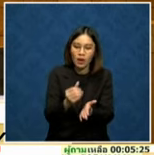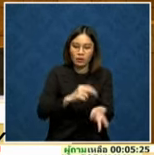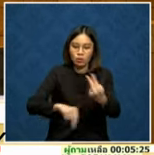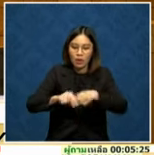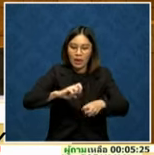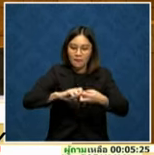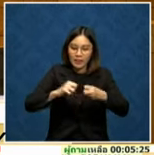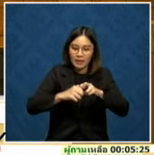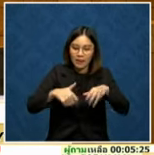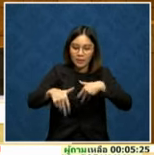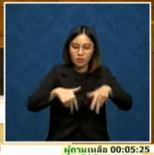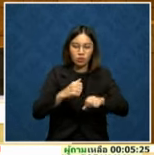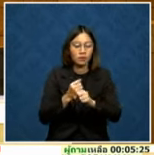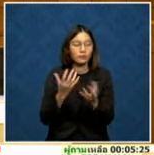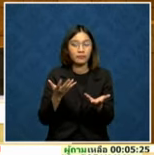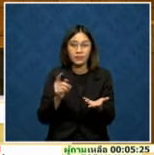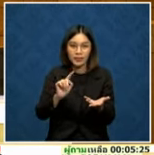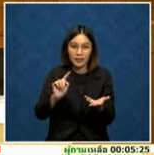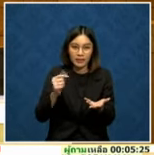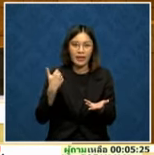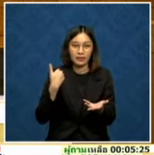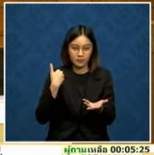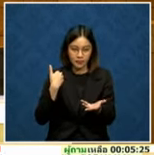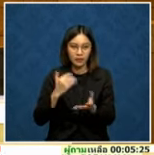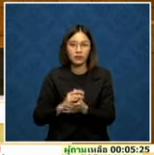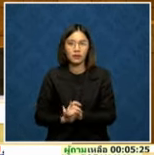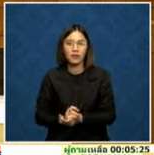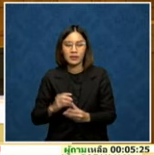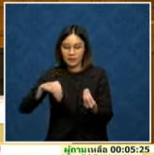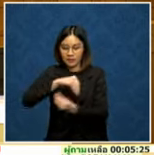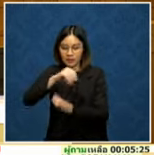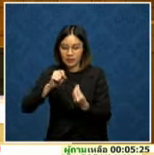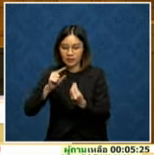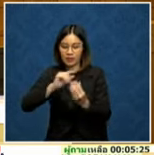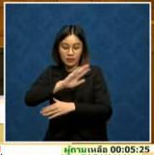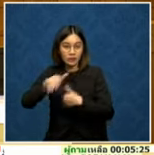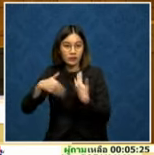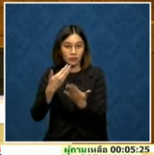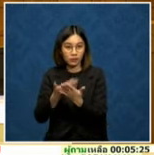าชนอีก nuevos